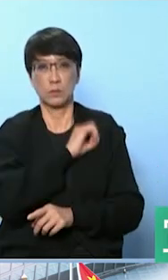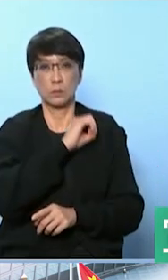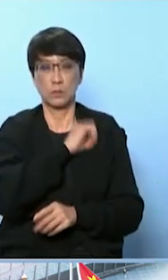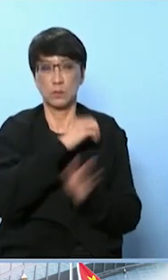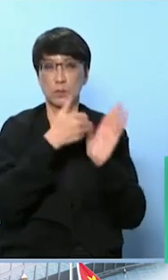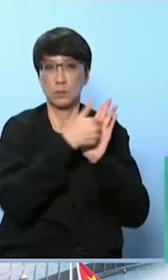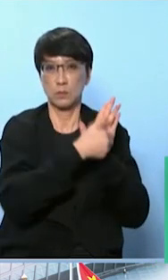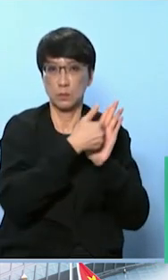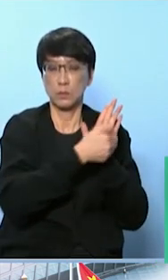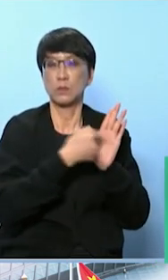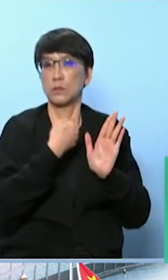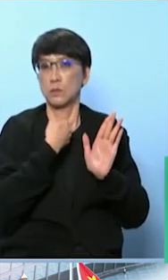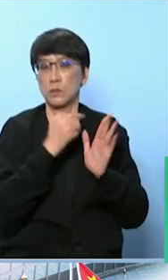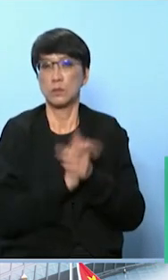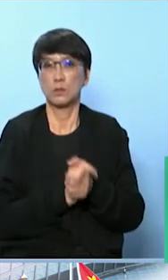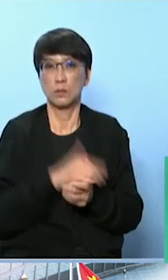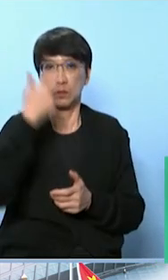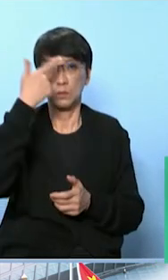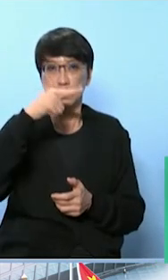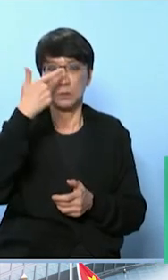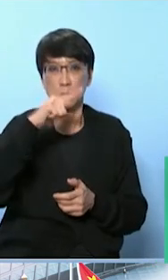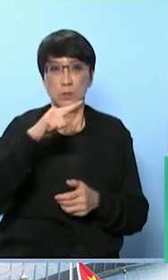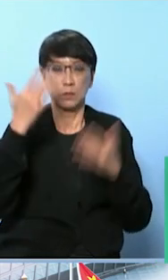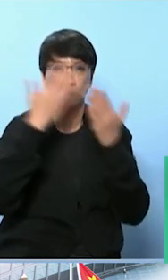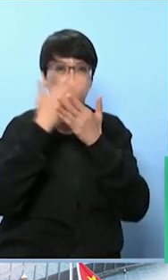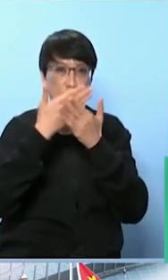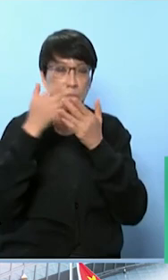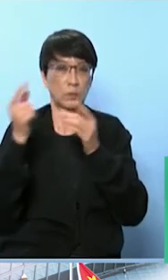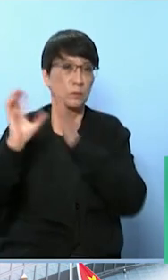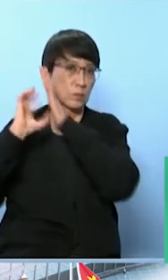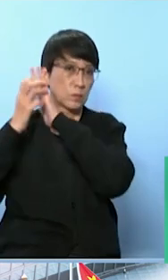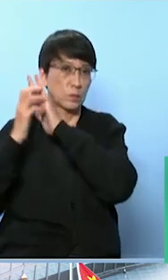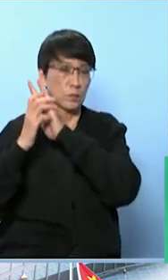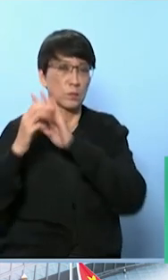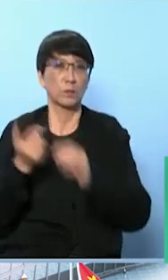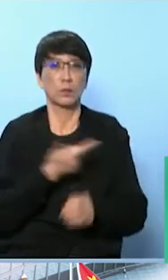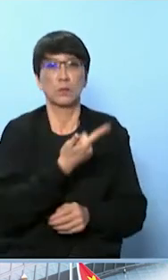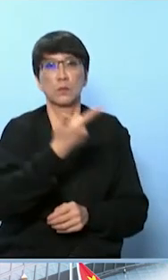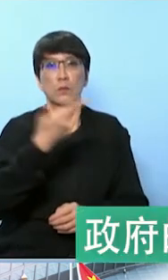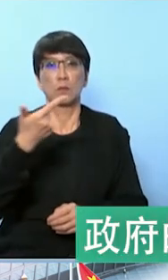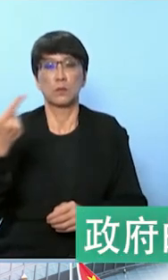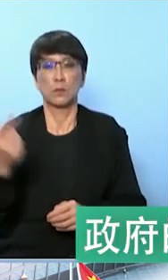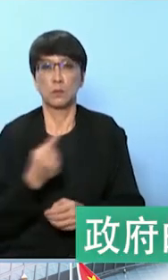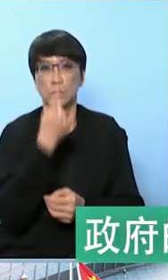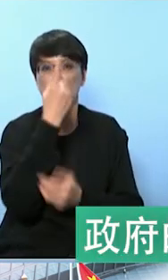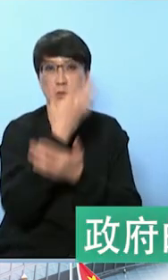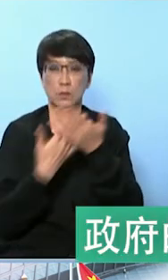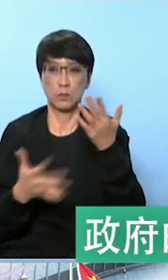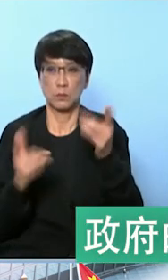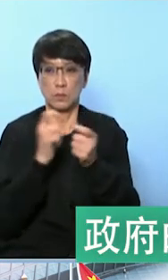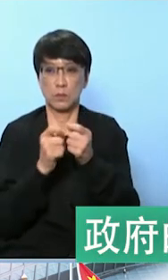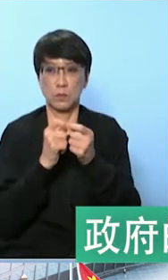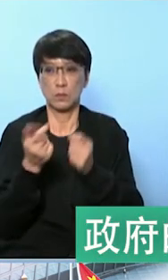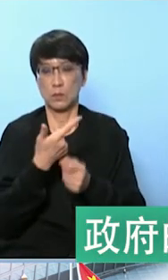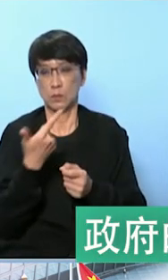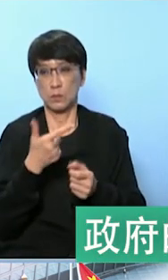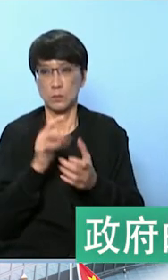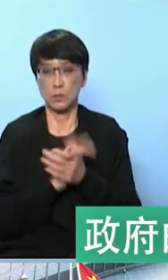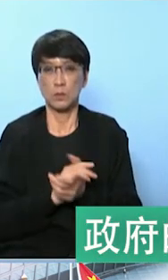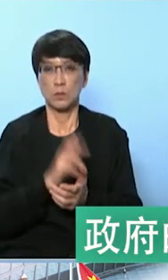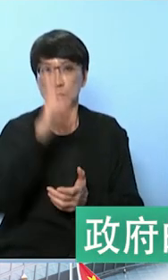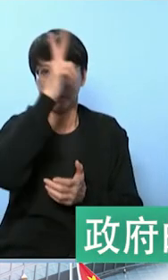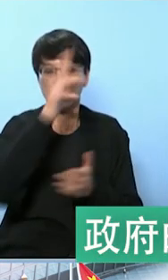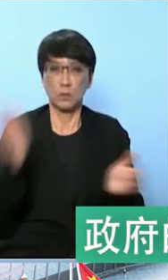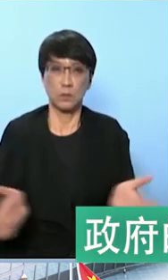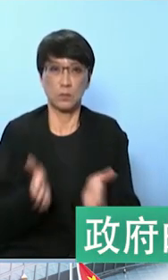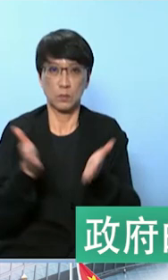案。我認為在新媒體的影響力與日俱增的情況之下， 政府的相關宣傳推廣